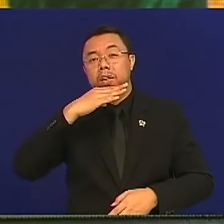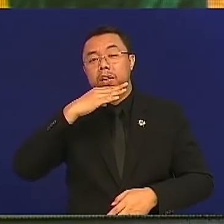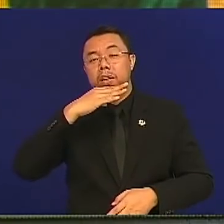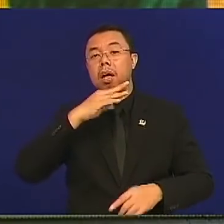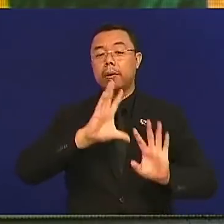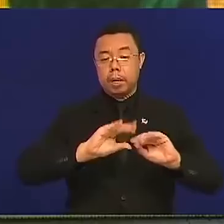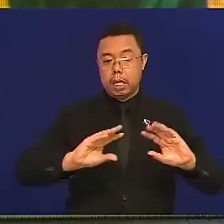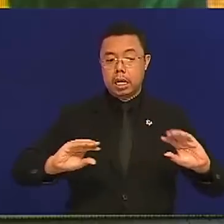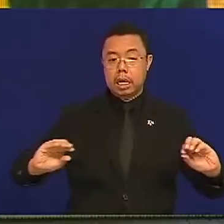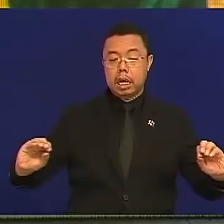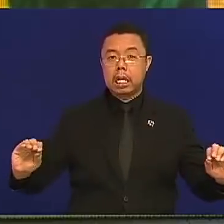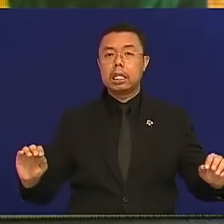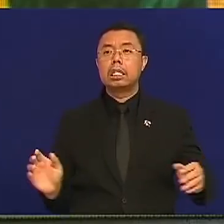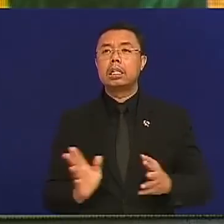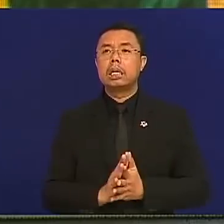Bekerja